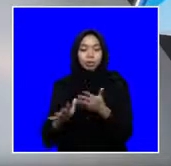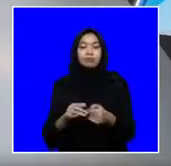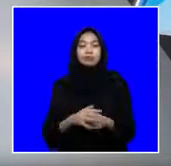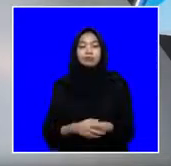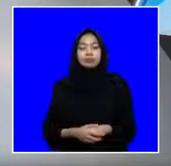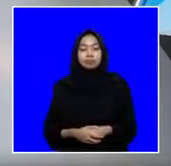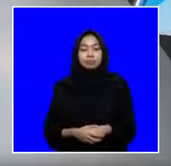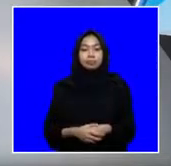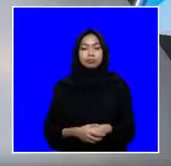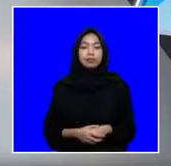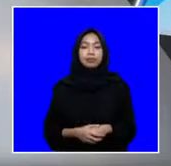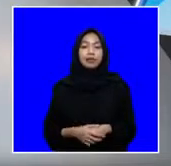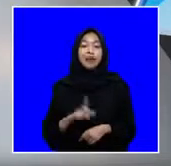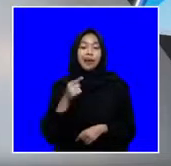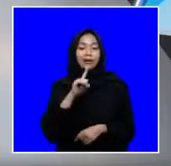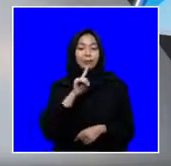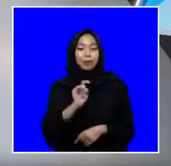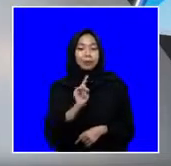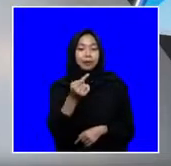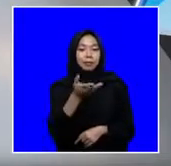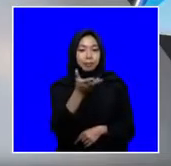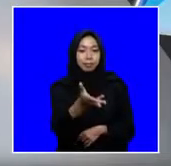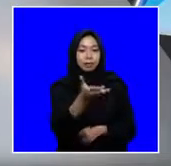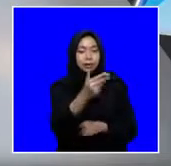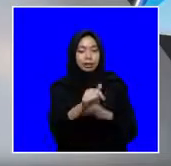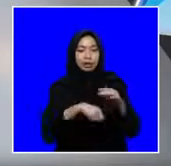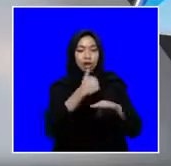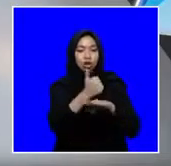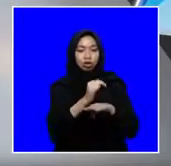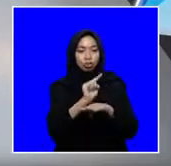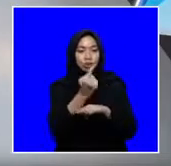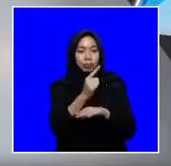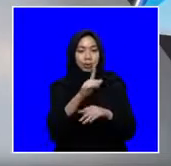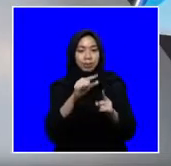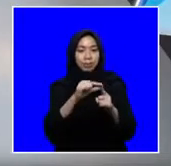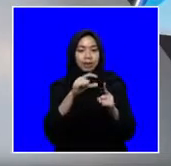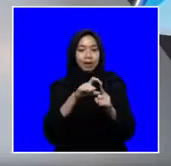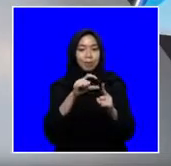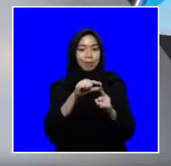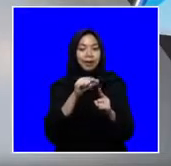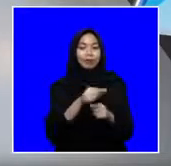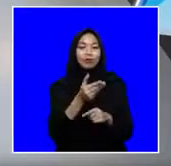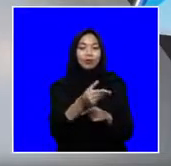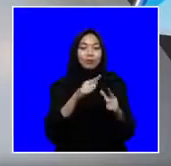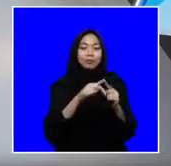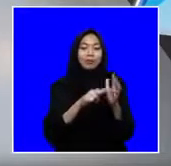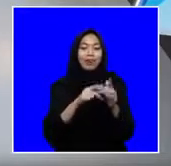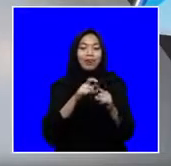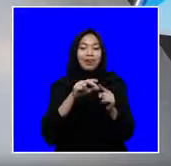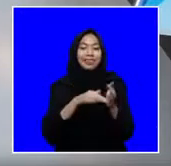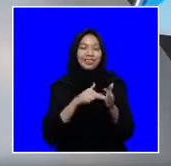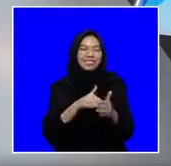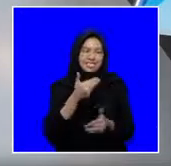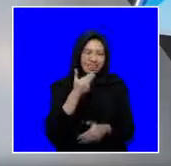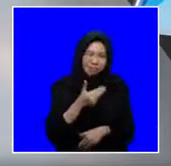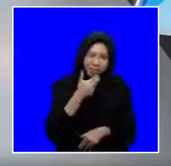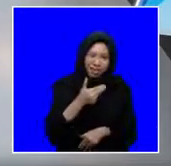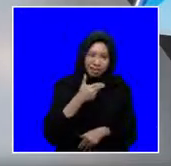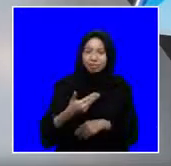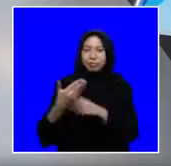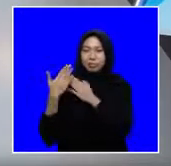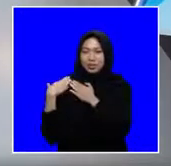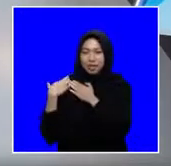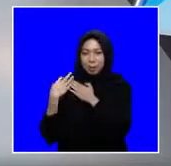pertama ini ditujukan kepada Direktur Utama LPDP. Namun sebelumnya saya ingin mengucapkan selamat dulu nih kepada Pak Andin. Pak Andin, selamat ya atas pelantikannya sebagai